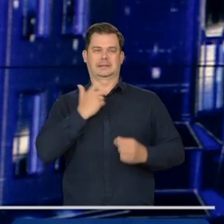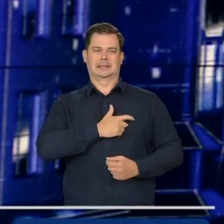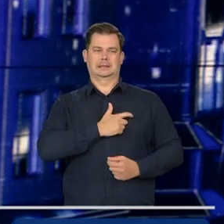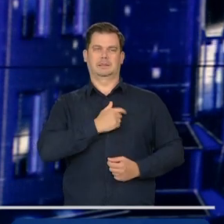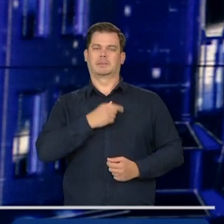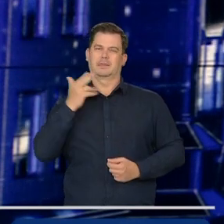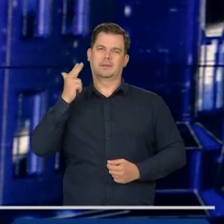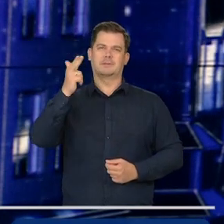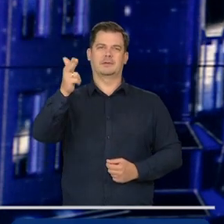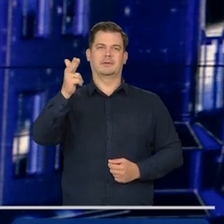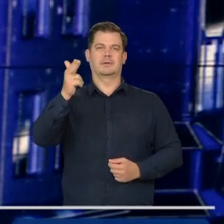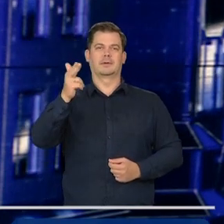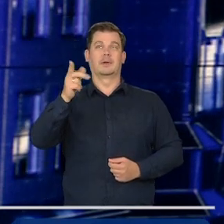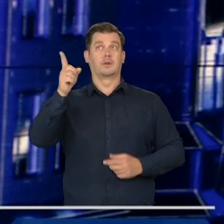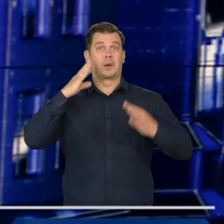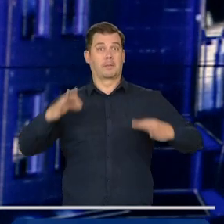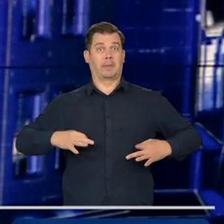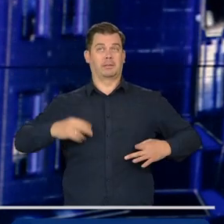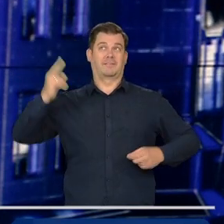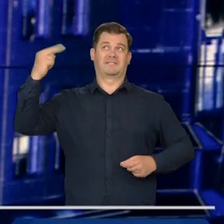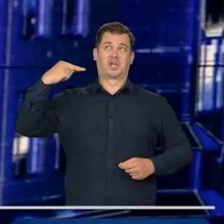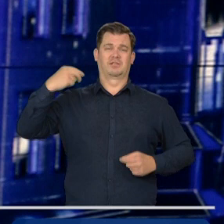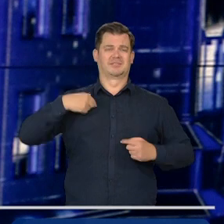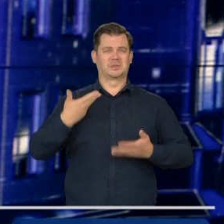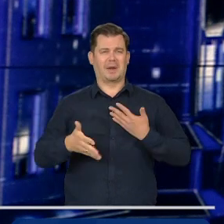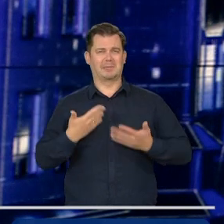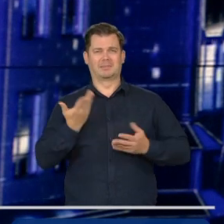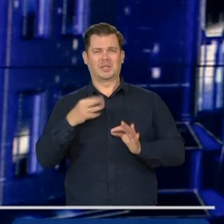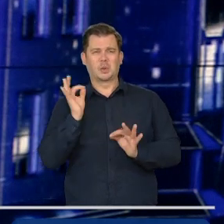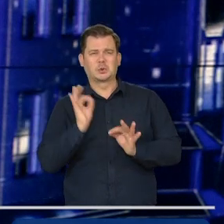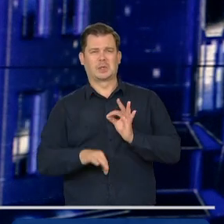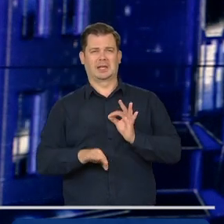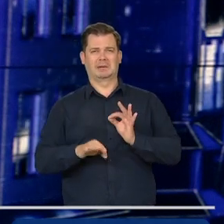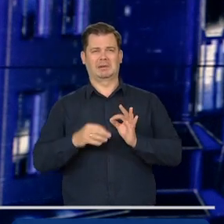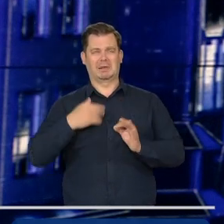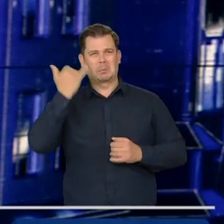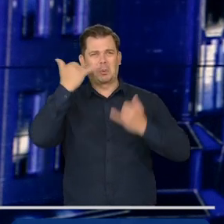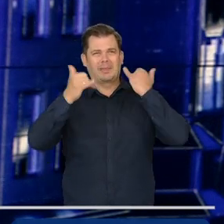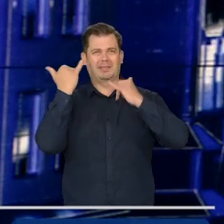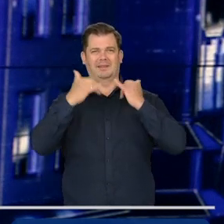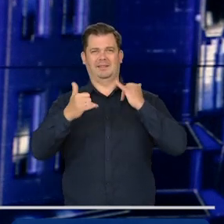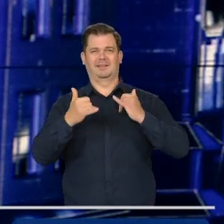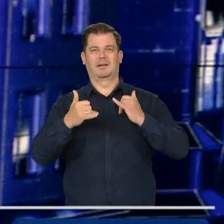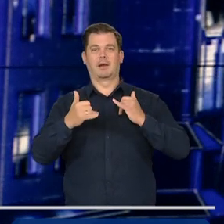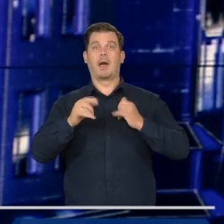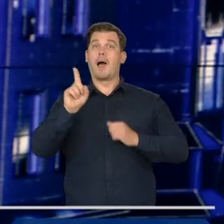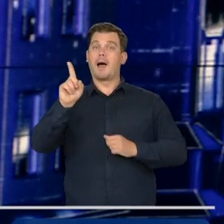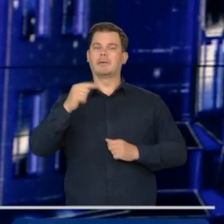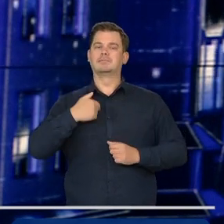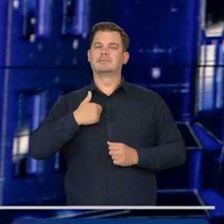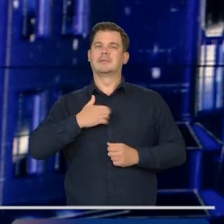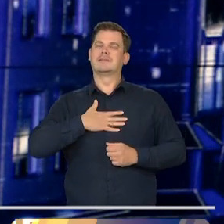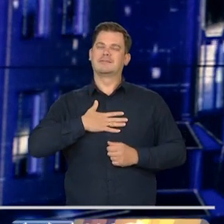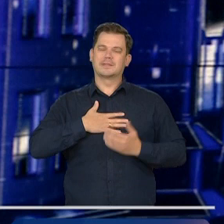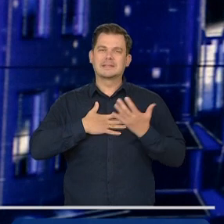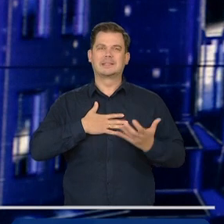nadzieję. Panie, może widzisz, że jestem słaby i niedoskonały i może widzisz, że nie wszystko się udaje, ale ja